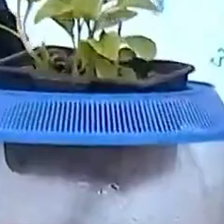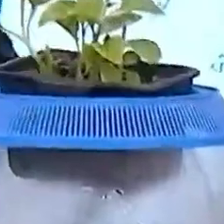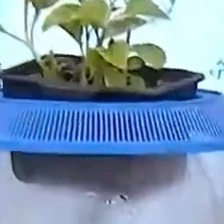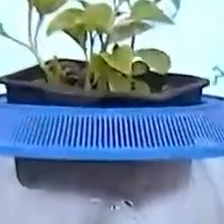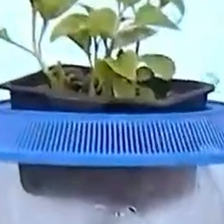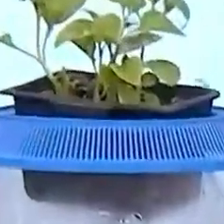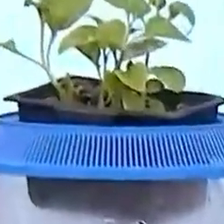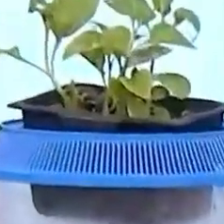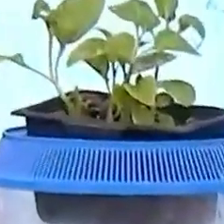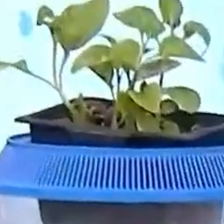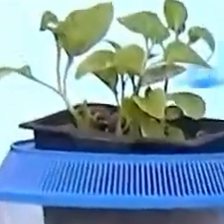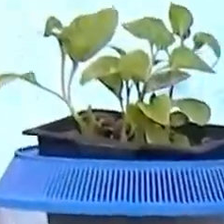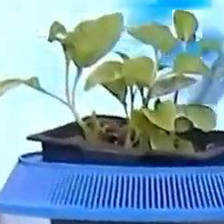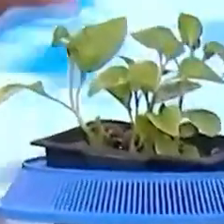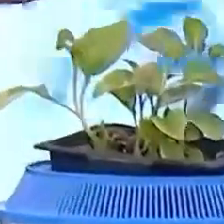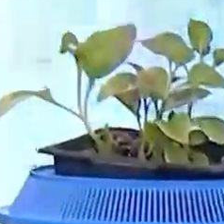sayuran.